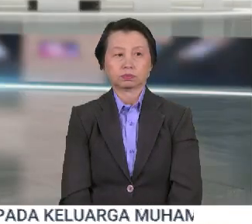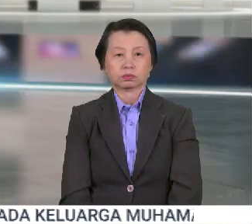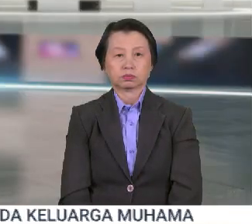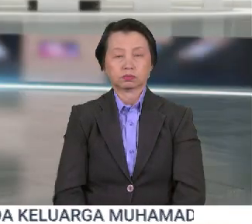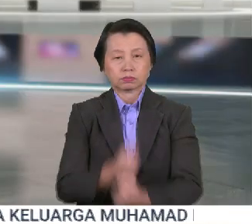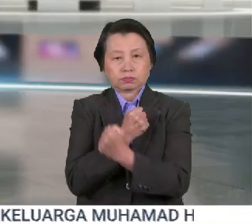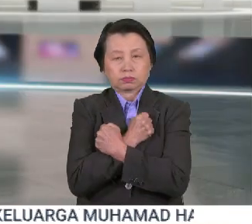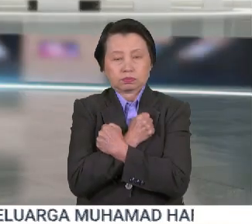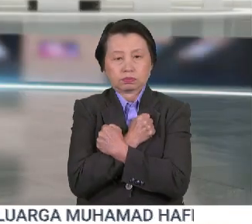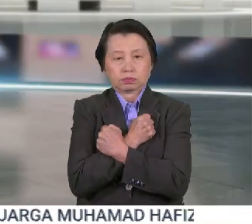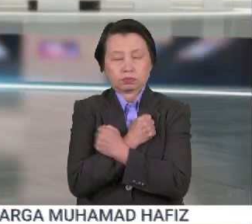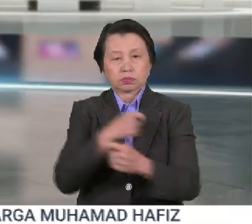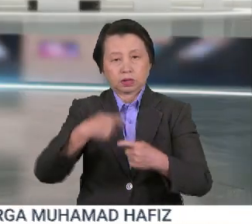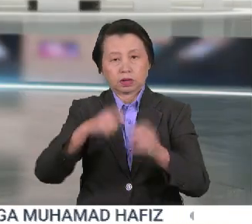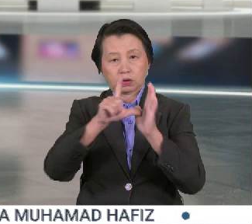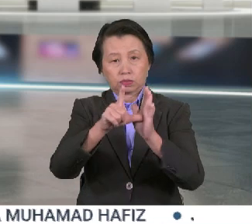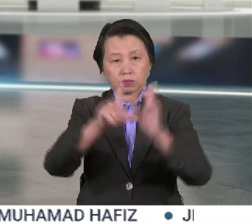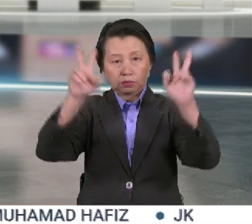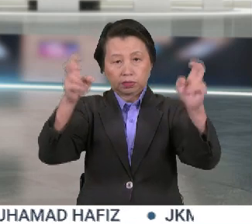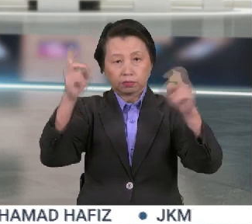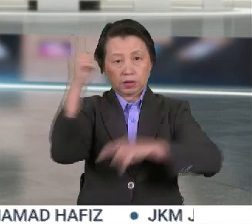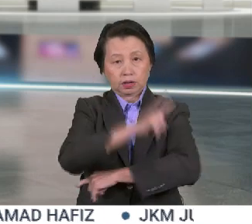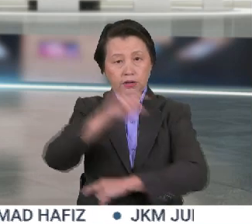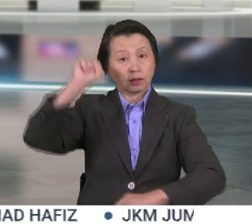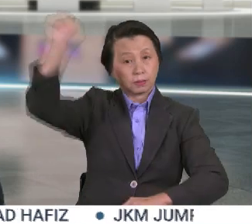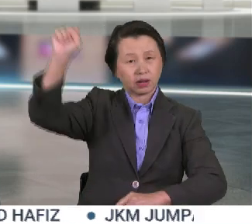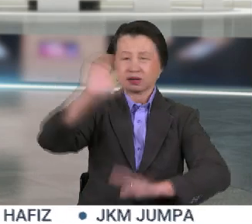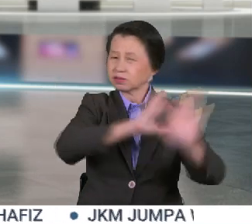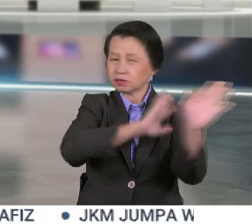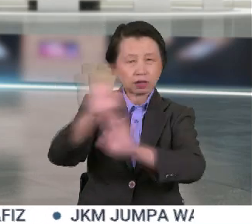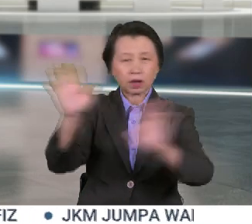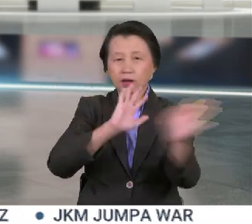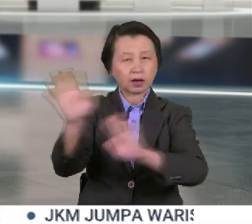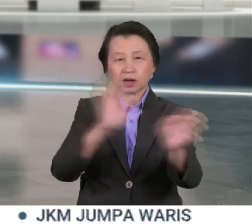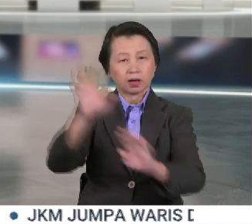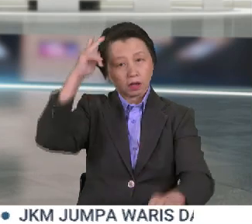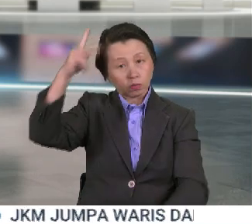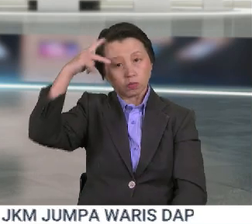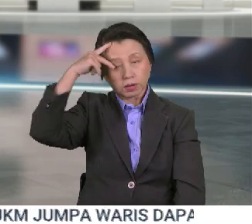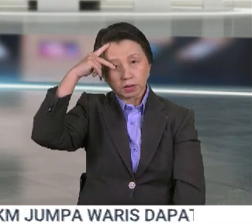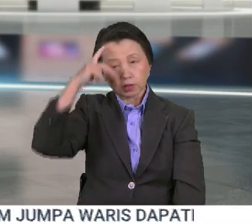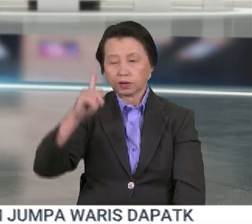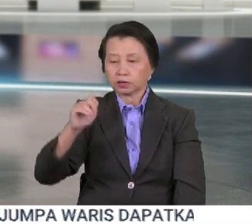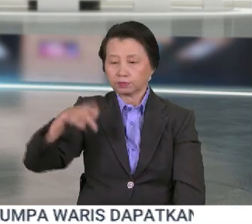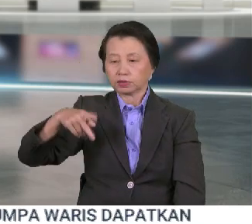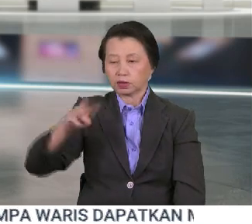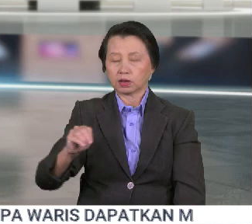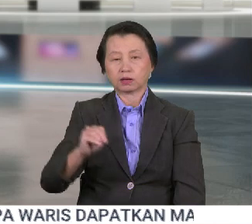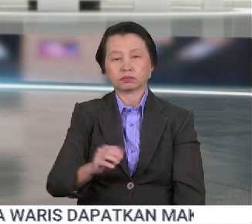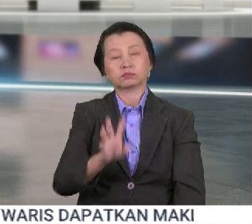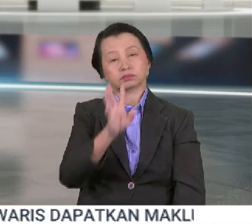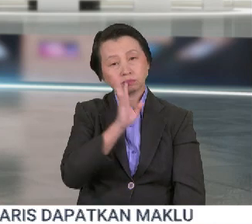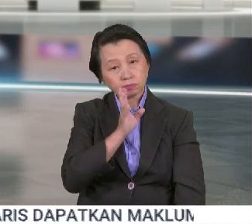seperti berkaitan logo dan tema hari kebangsaan tidak harus dipolitikkan timbalan badan menteri Datuk sudah